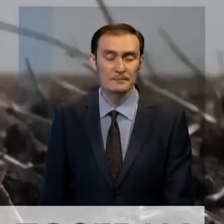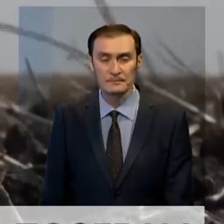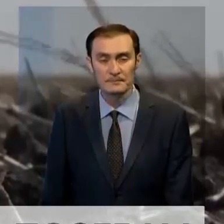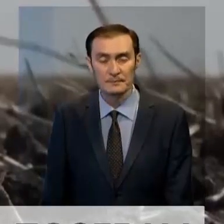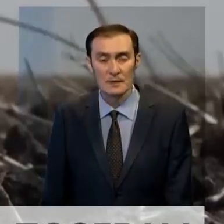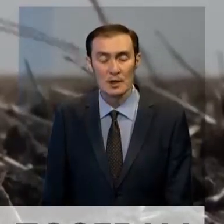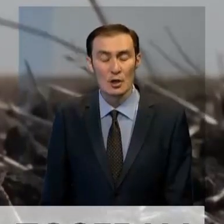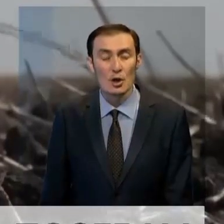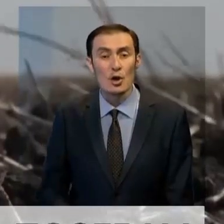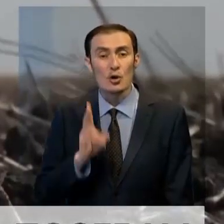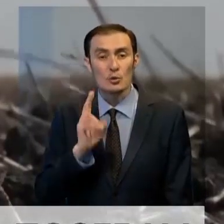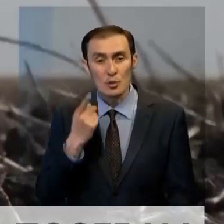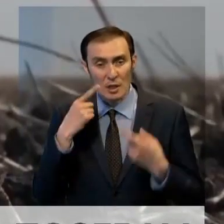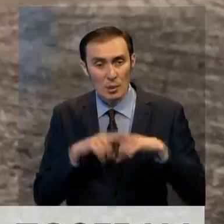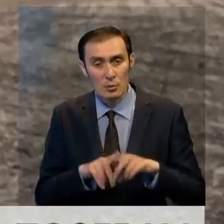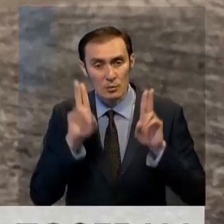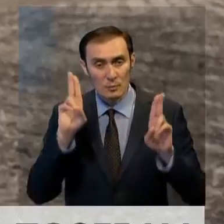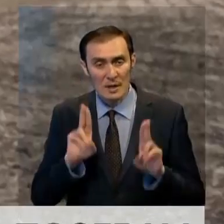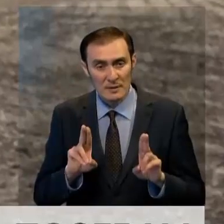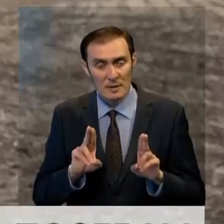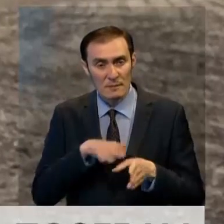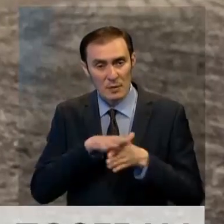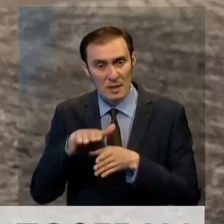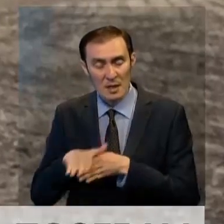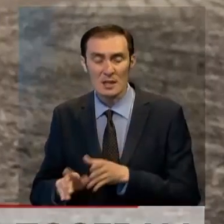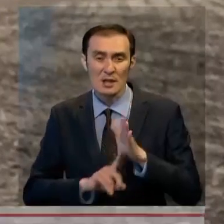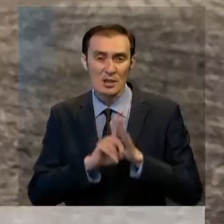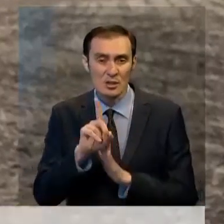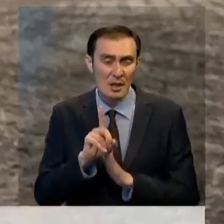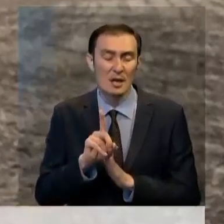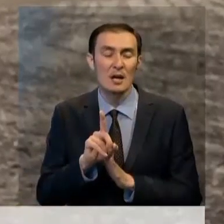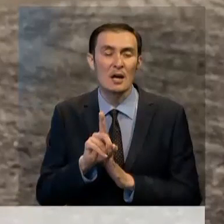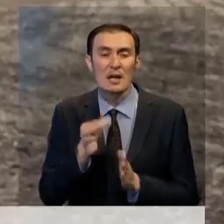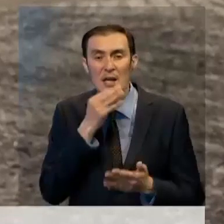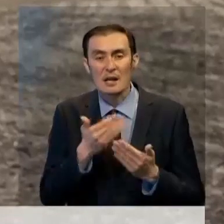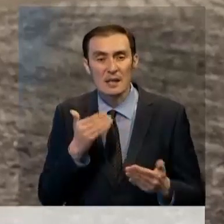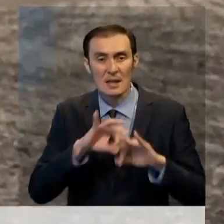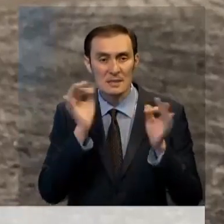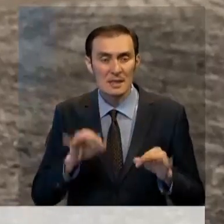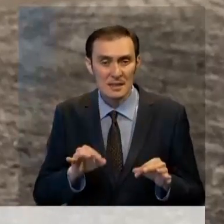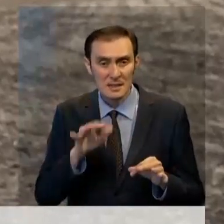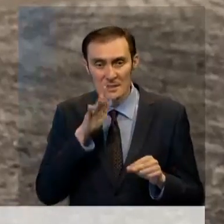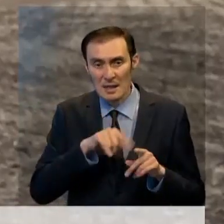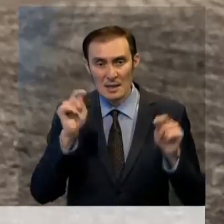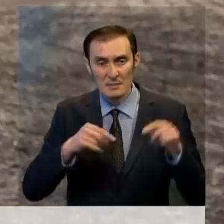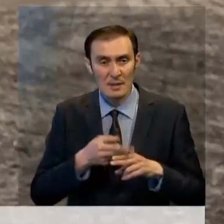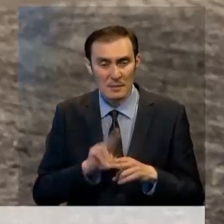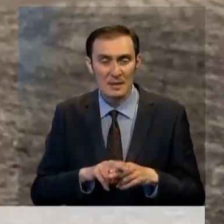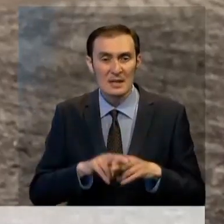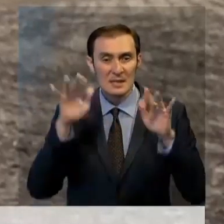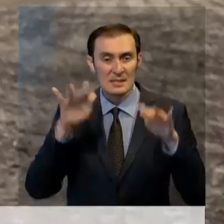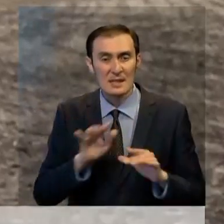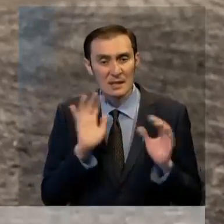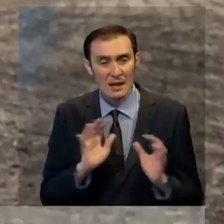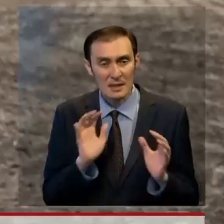Кто выдерживает технологию, каждый этап, то есть начиная от ранней осенней зяби, да, к